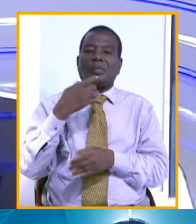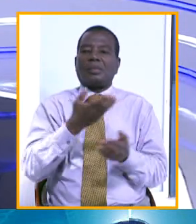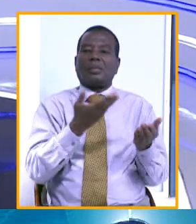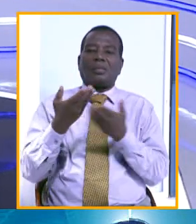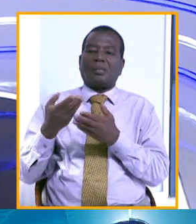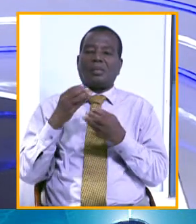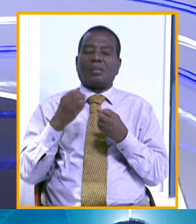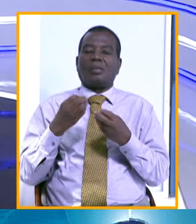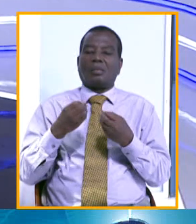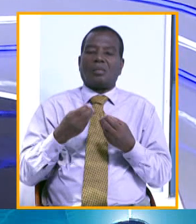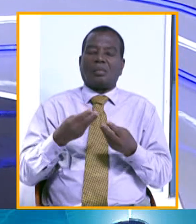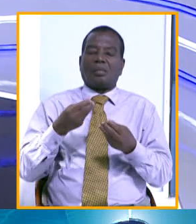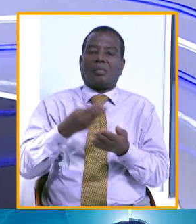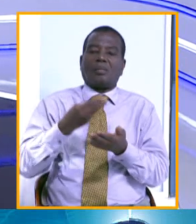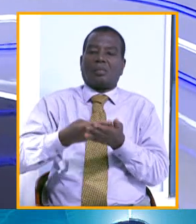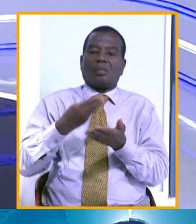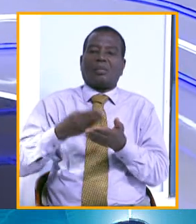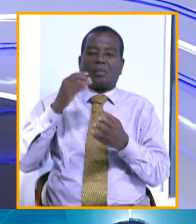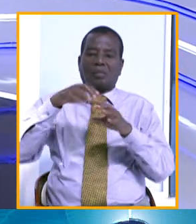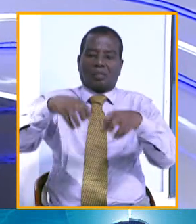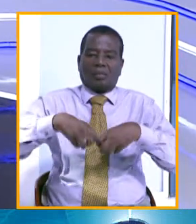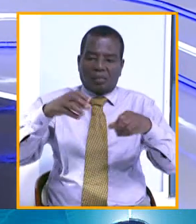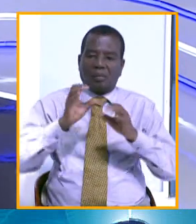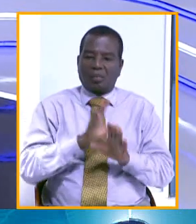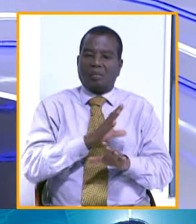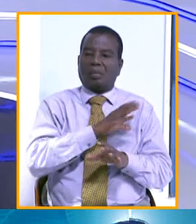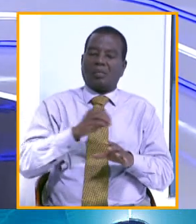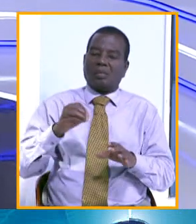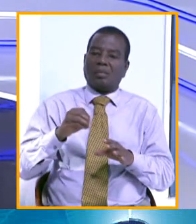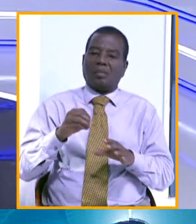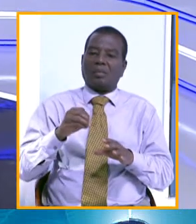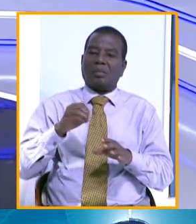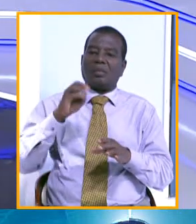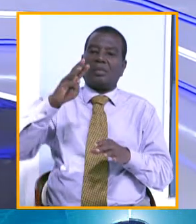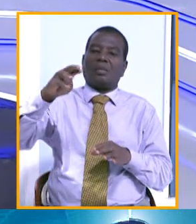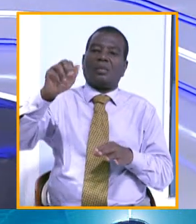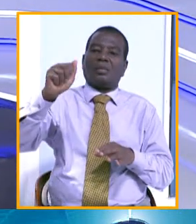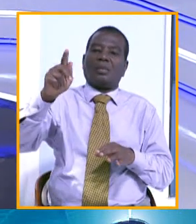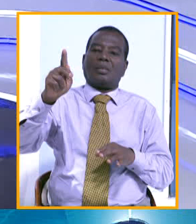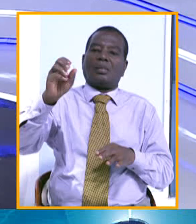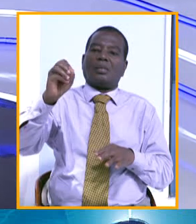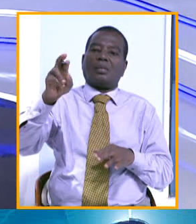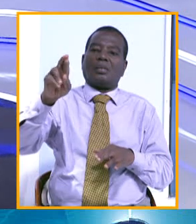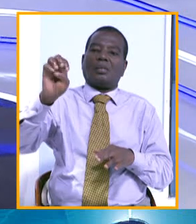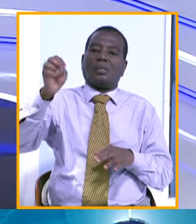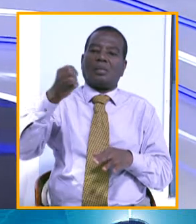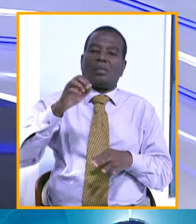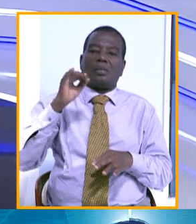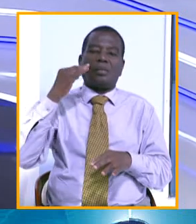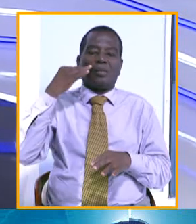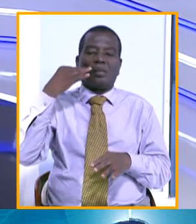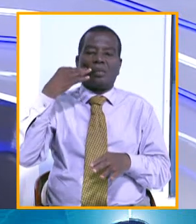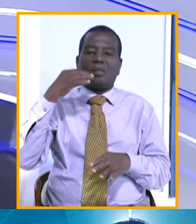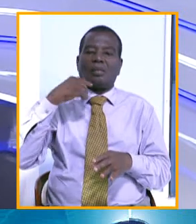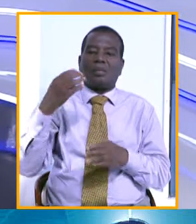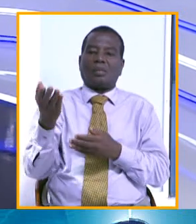certains agriculteurs. Il s'agit du macoré et de l'agbi. Les fruits de ces arbres sont collectés,